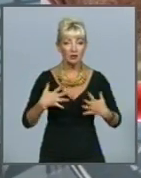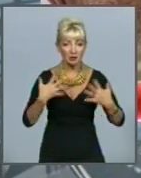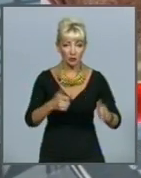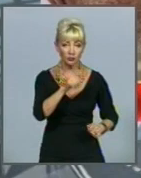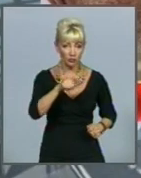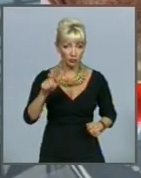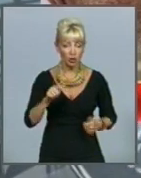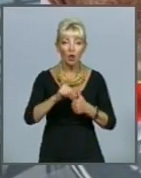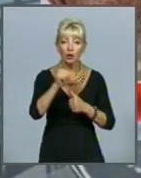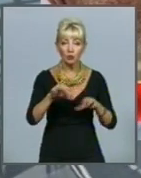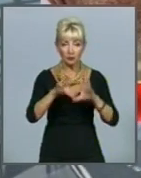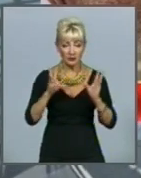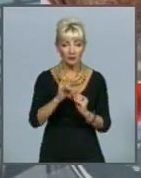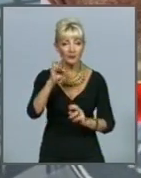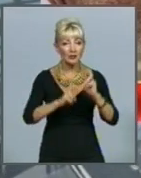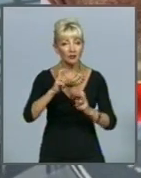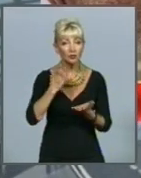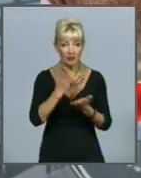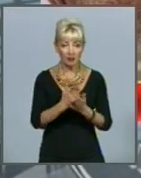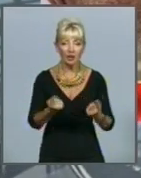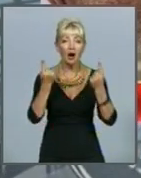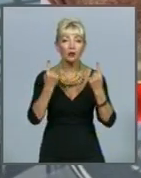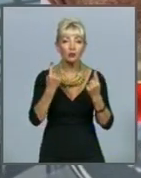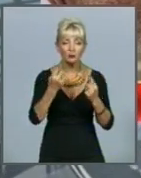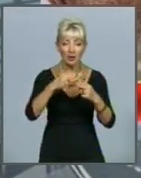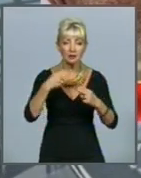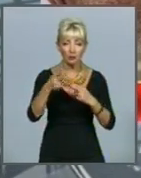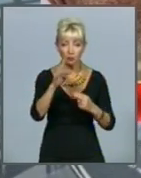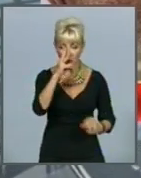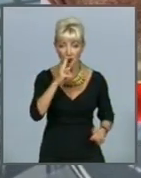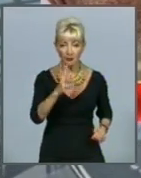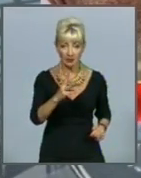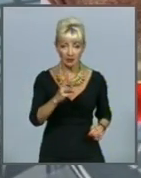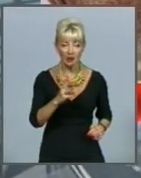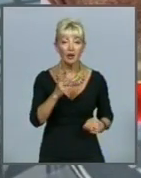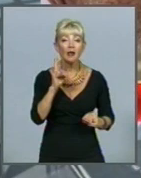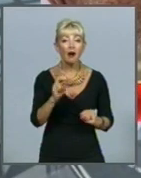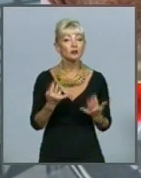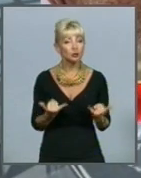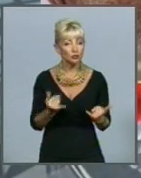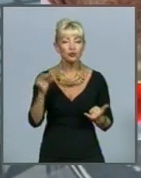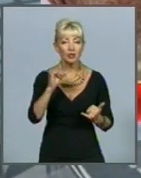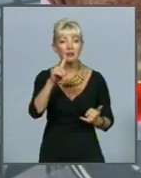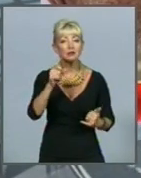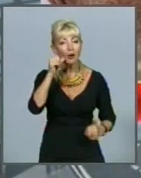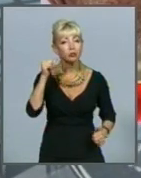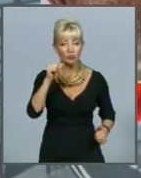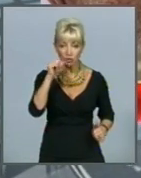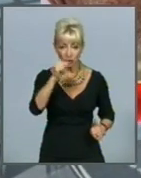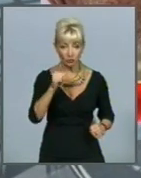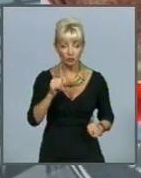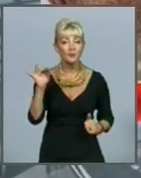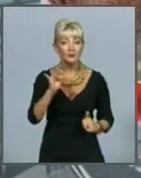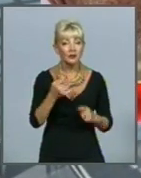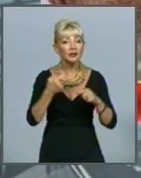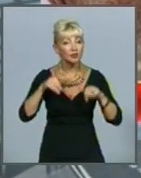на заводе существует огромная задолженность по зарплате, как текущая, так и за прошлые годы. И решением этого вопроса